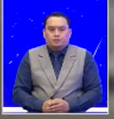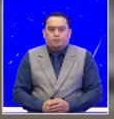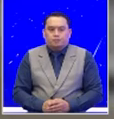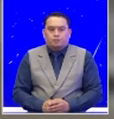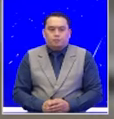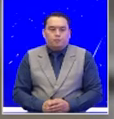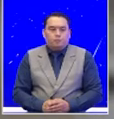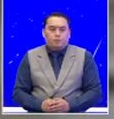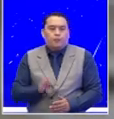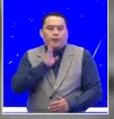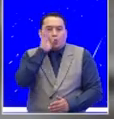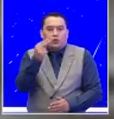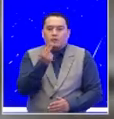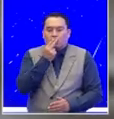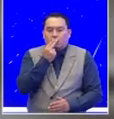завтраку у нас...